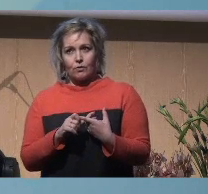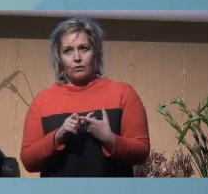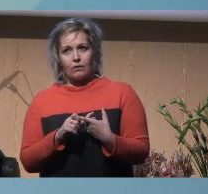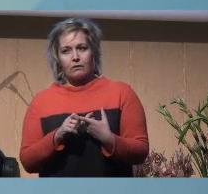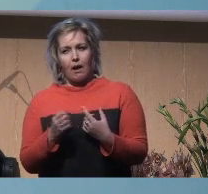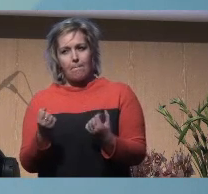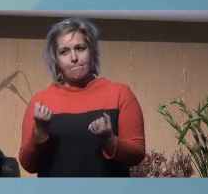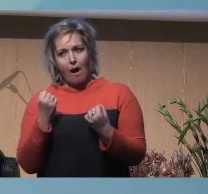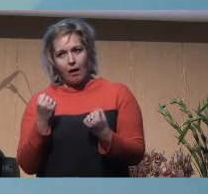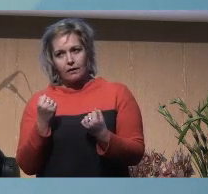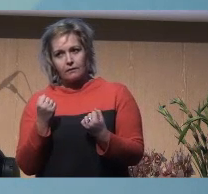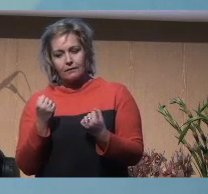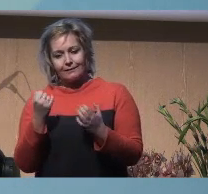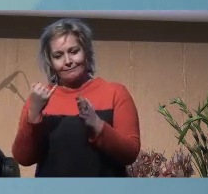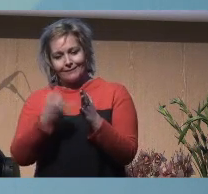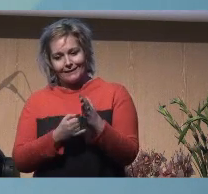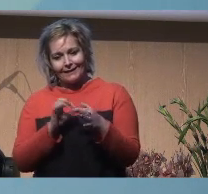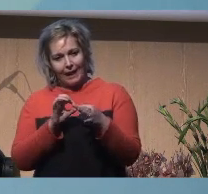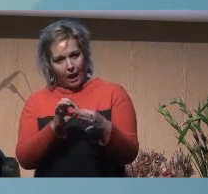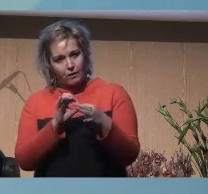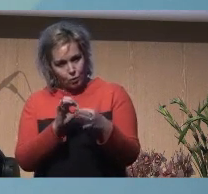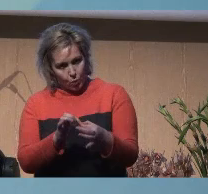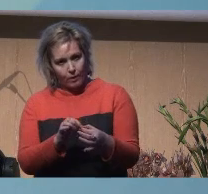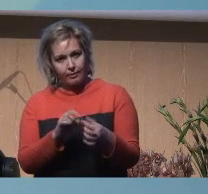at makt ligger i relasjonen,